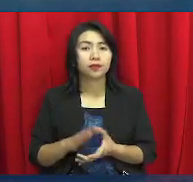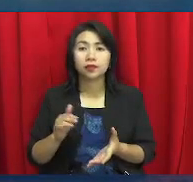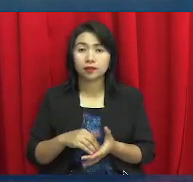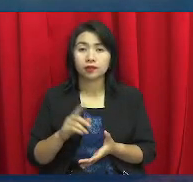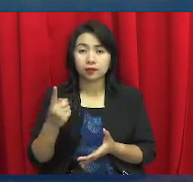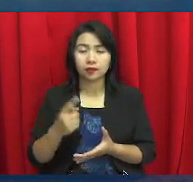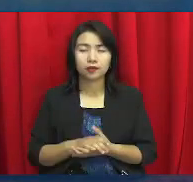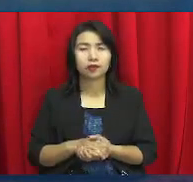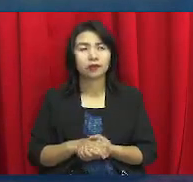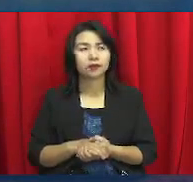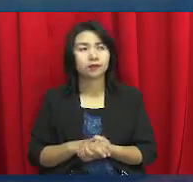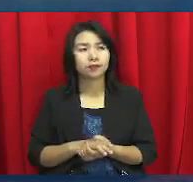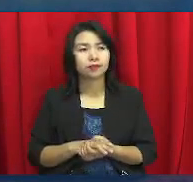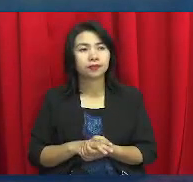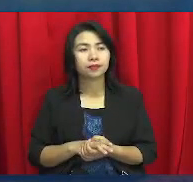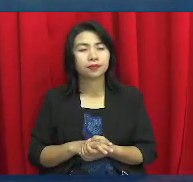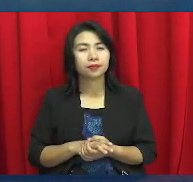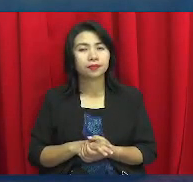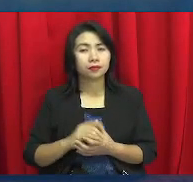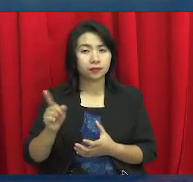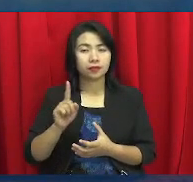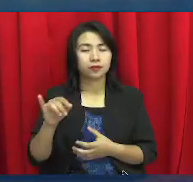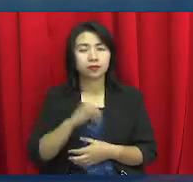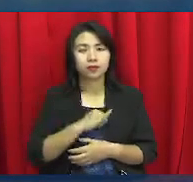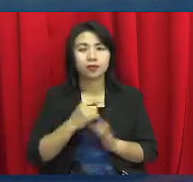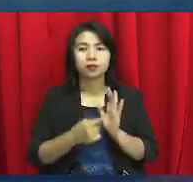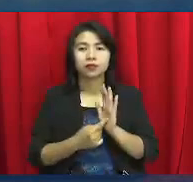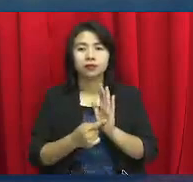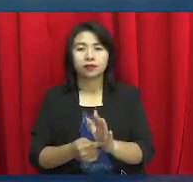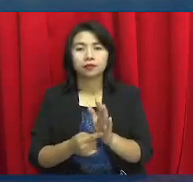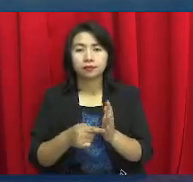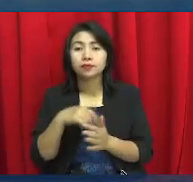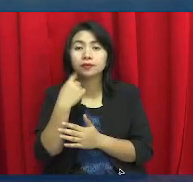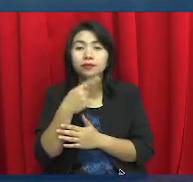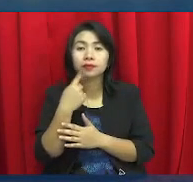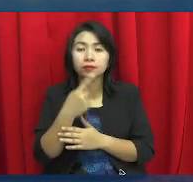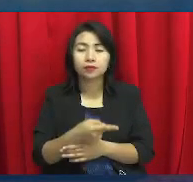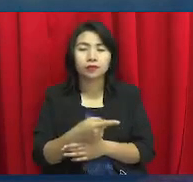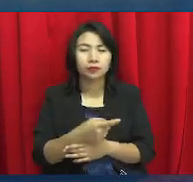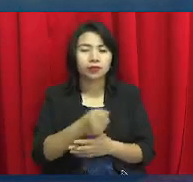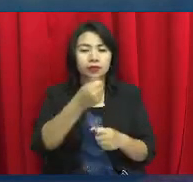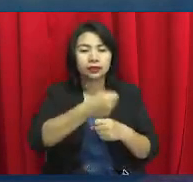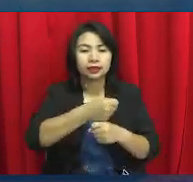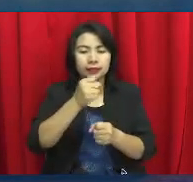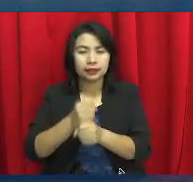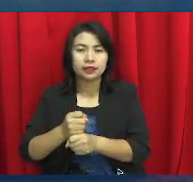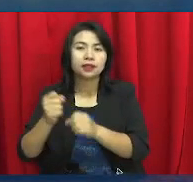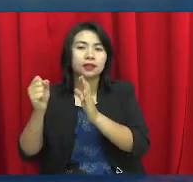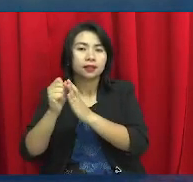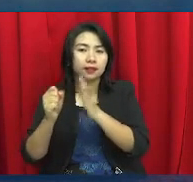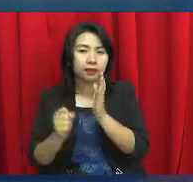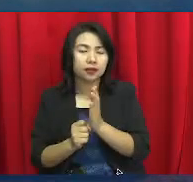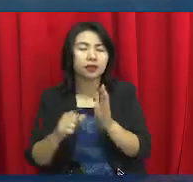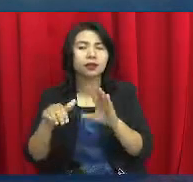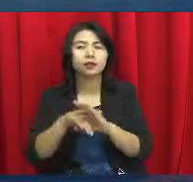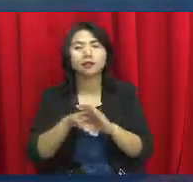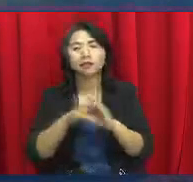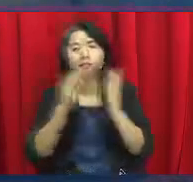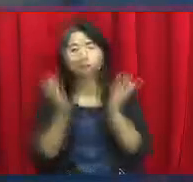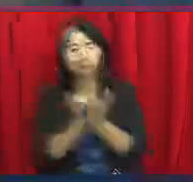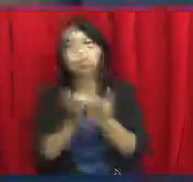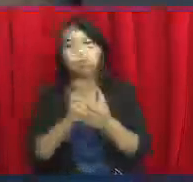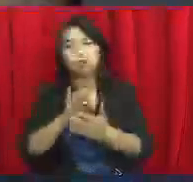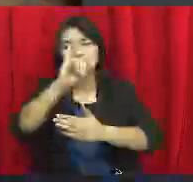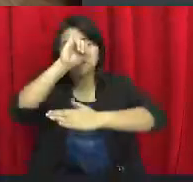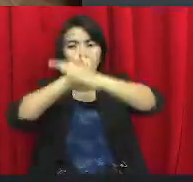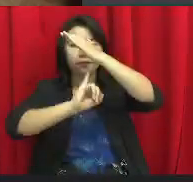sir, ipinapakita ko dito sino ang nag-set ng standard. So, in the book of Isaiah chapter